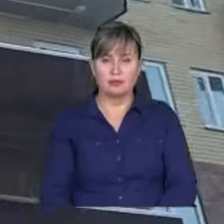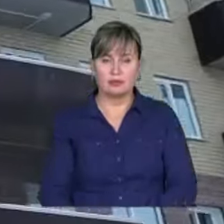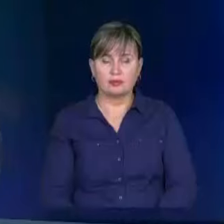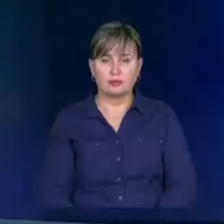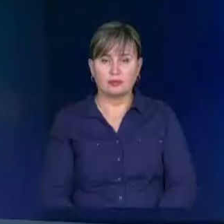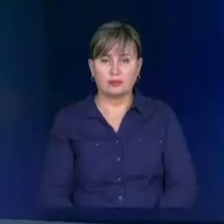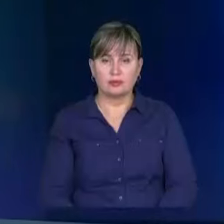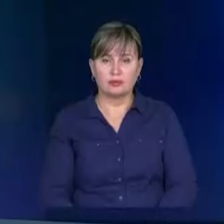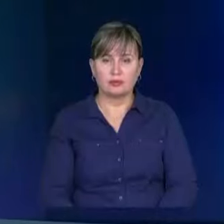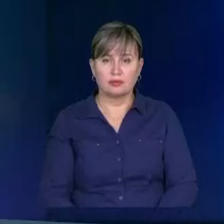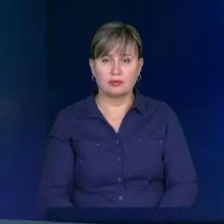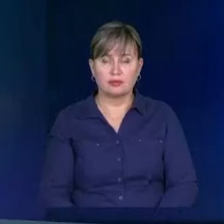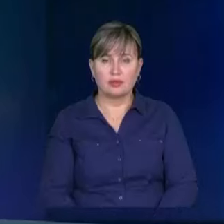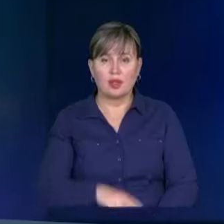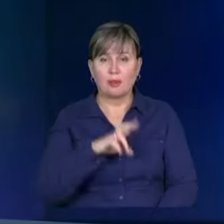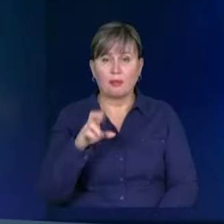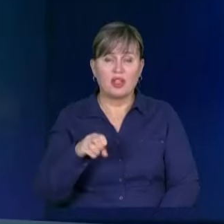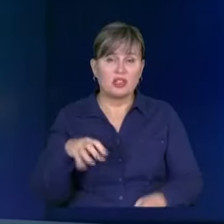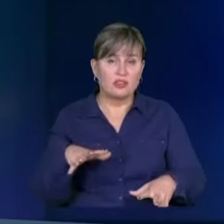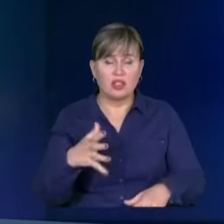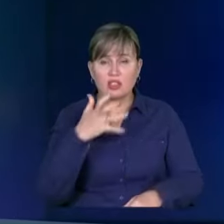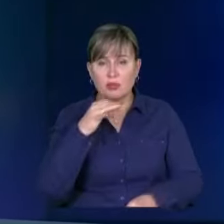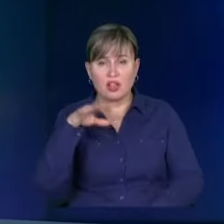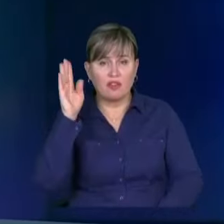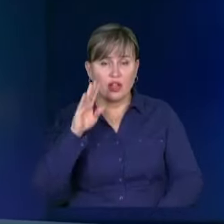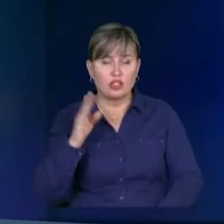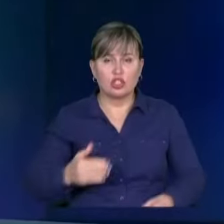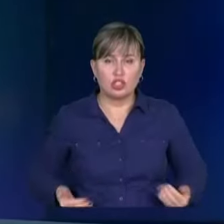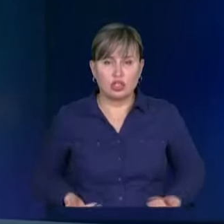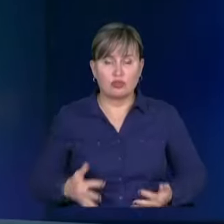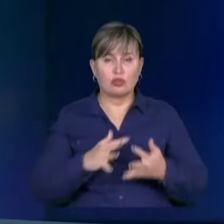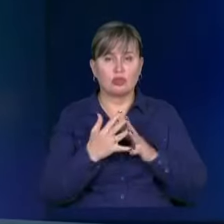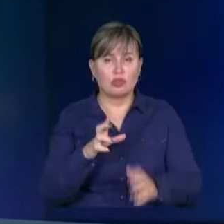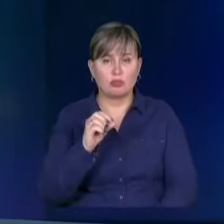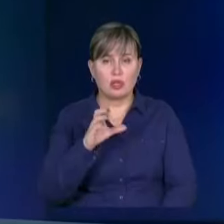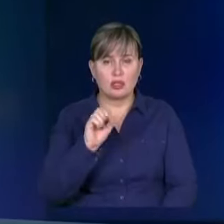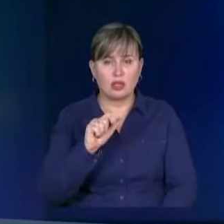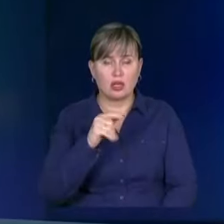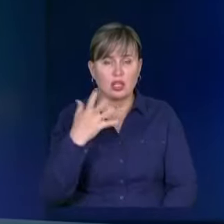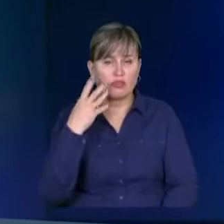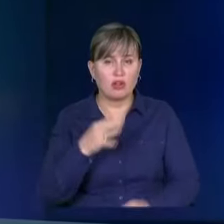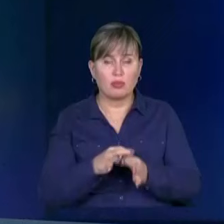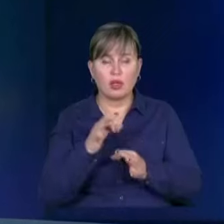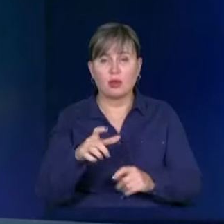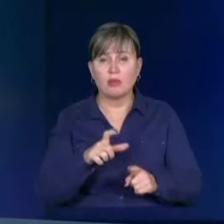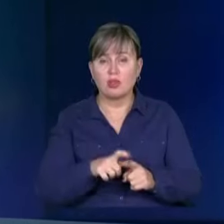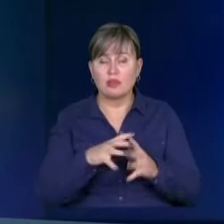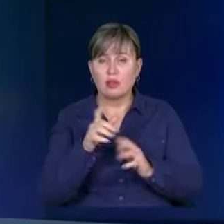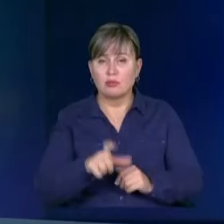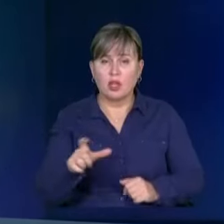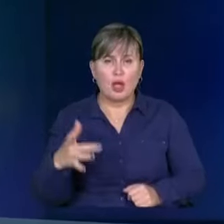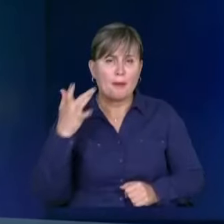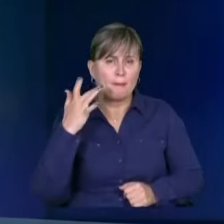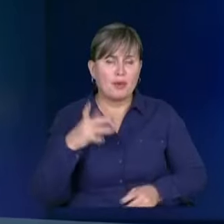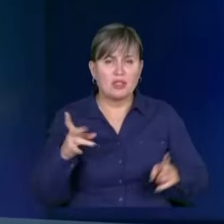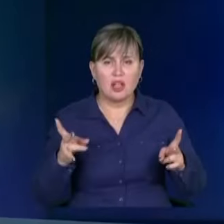область. Без света, тепла и воды живут жители села Бесагаш в Алматинской области. По словам сельчан, постоянные